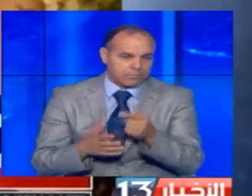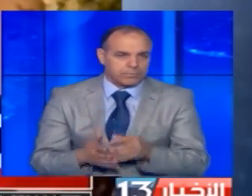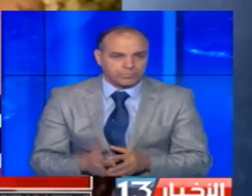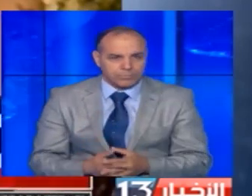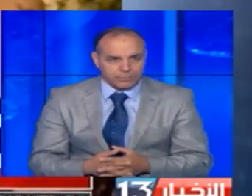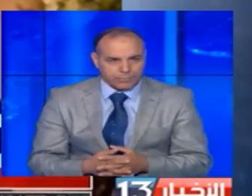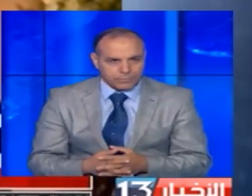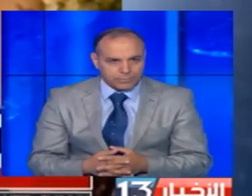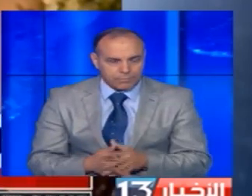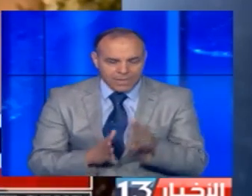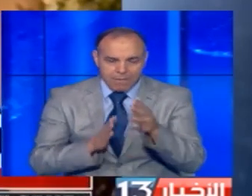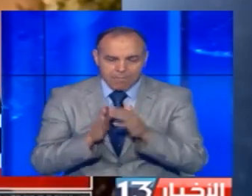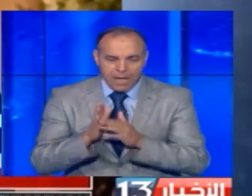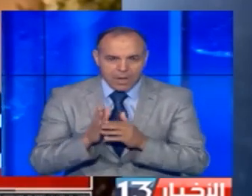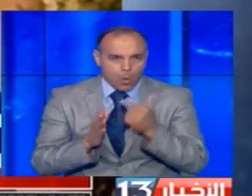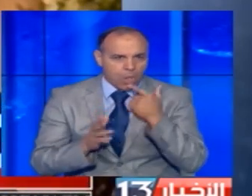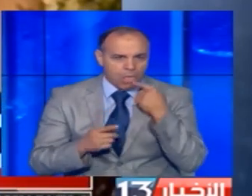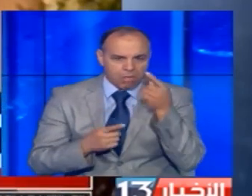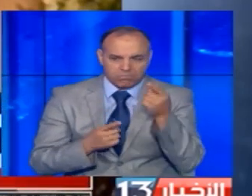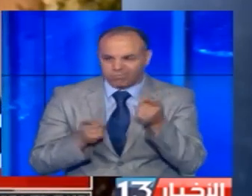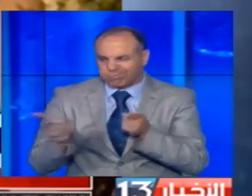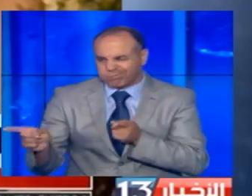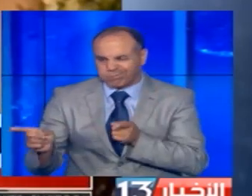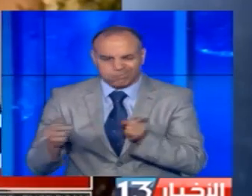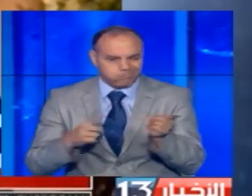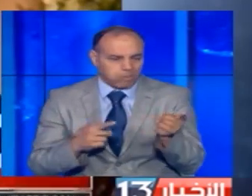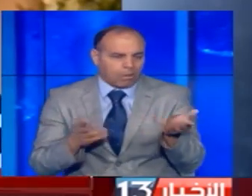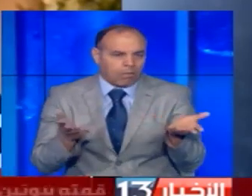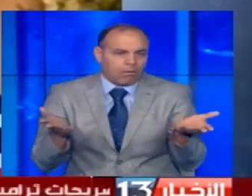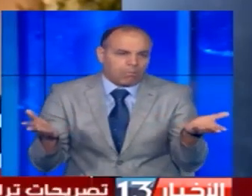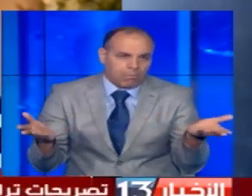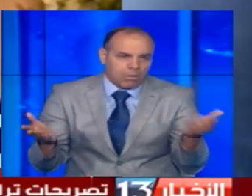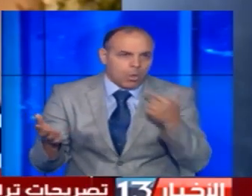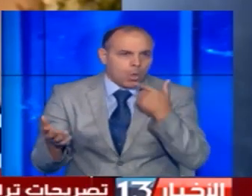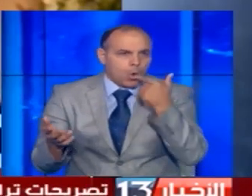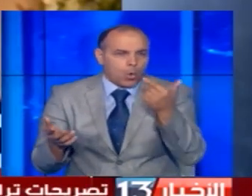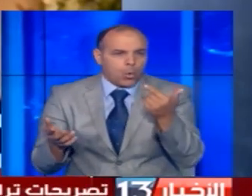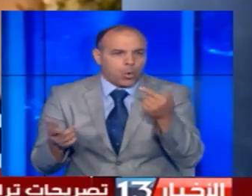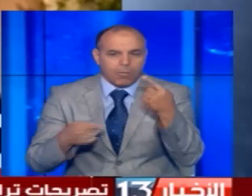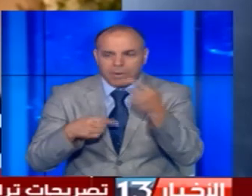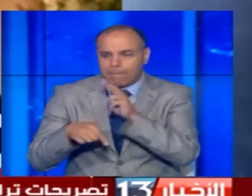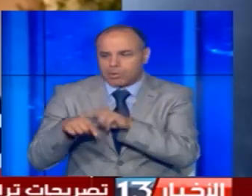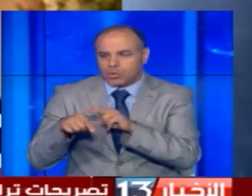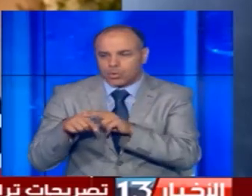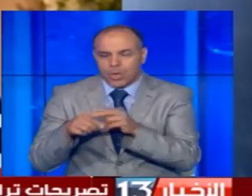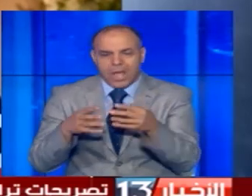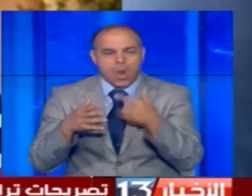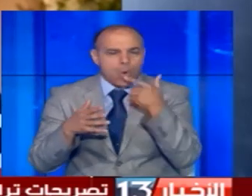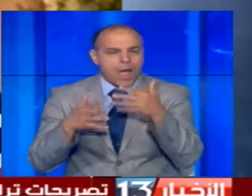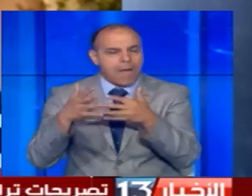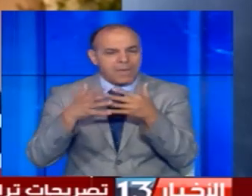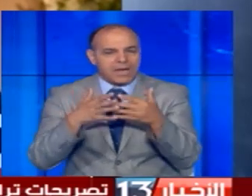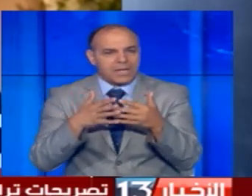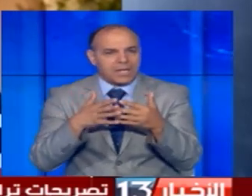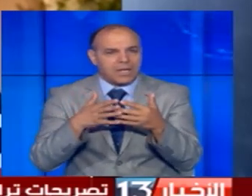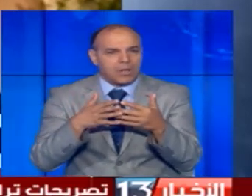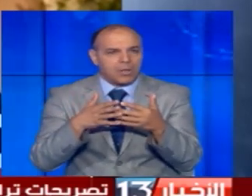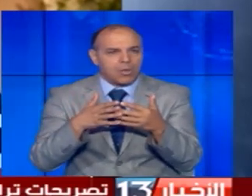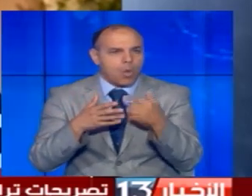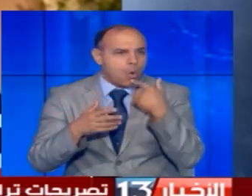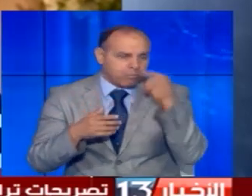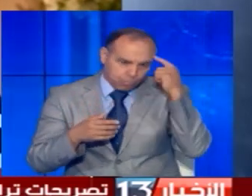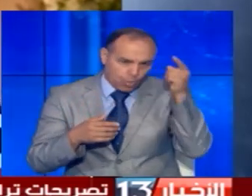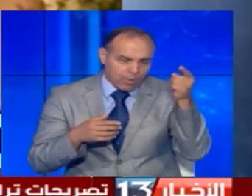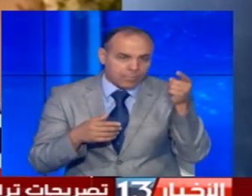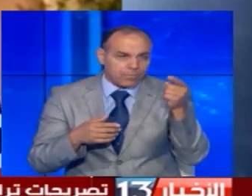بيانات حده اللهجه و انتقادات شديده تهاطلت ملف ومسؤولي الدوله الامريكيه والسنه اقلامهم